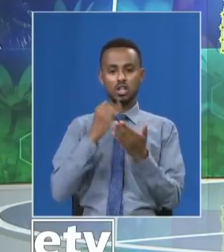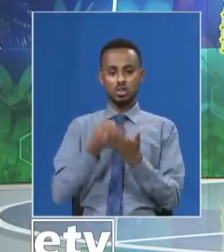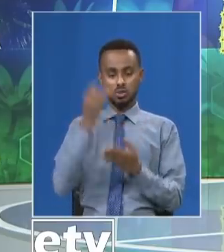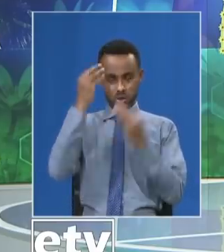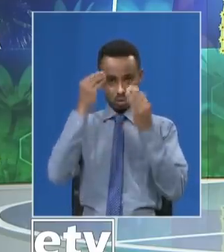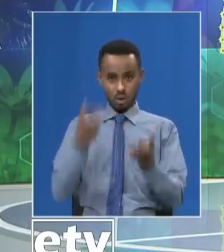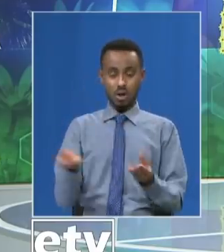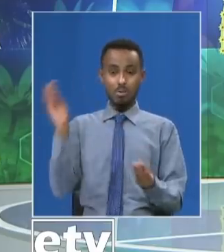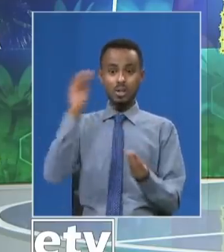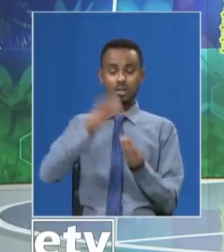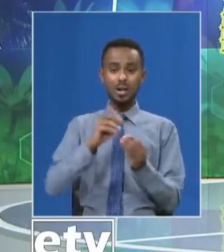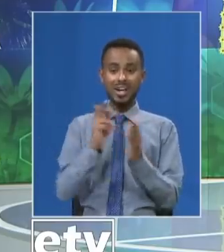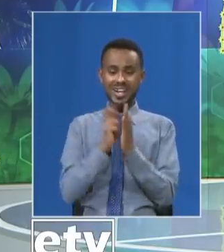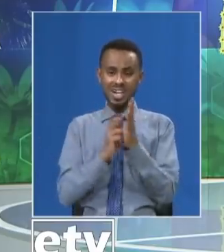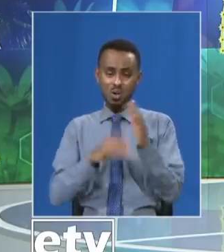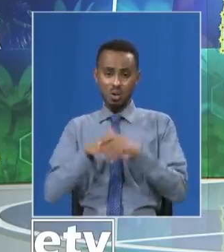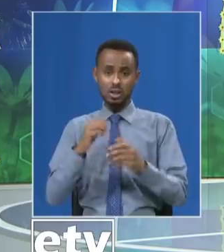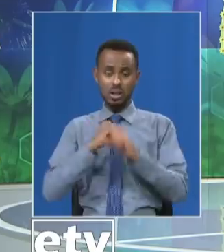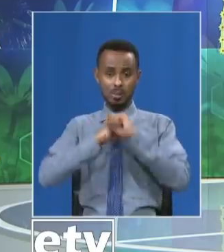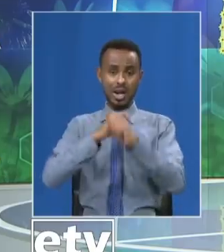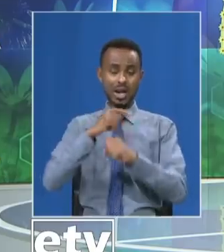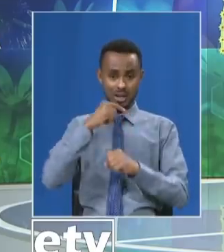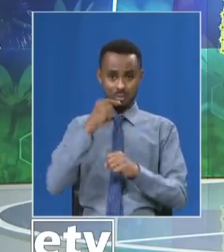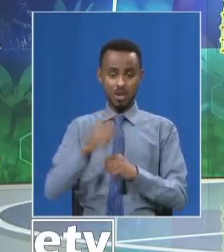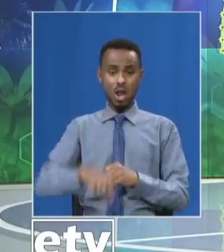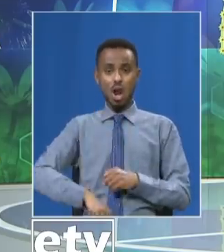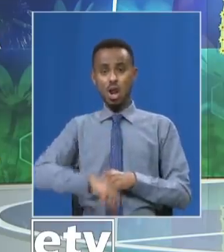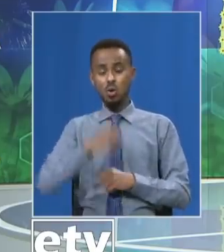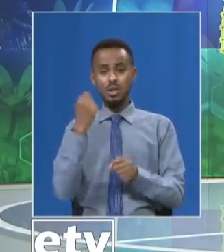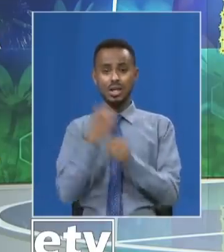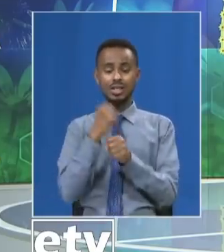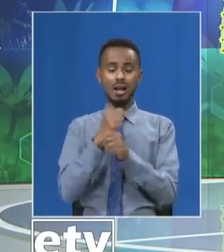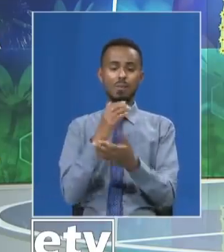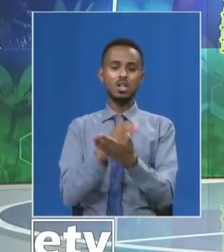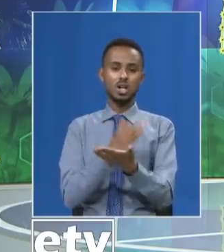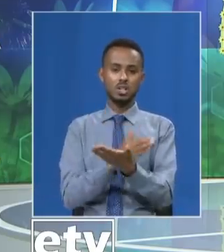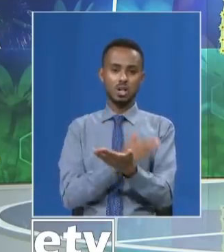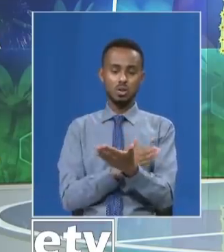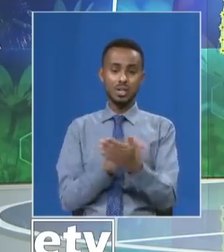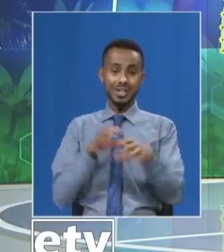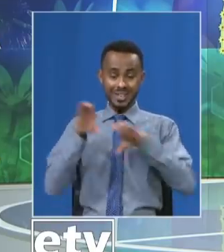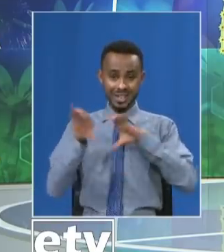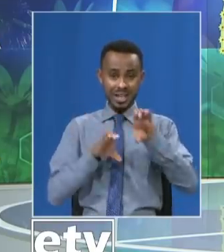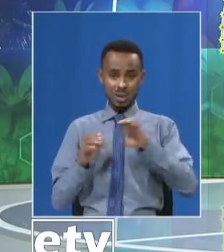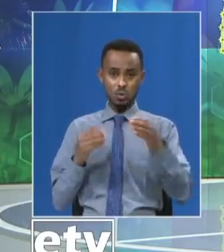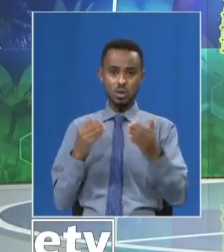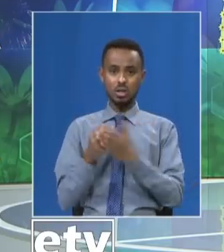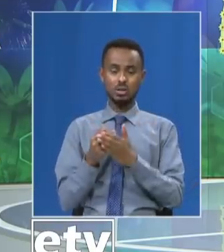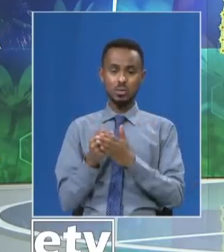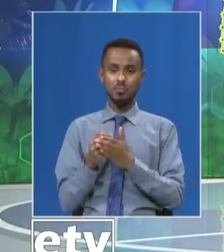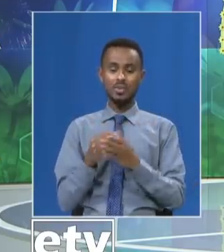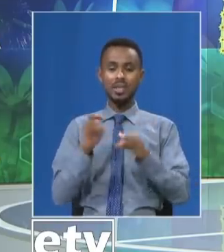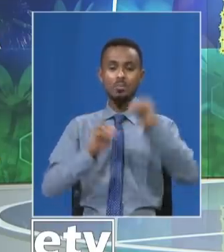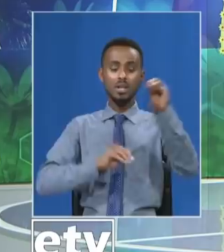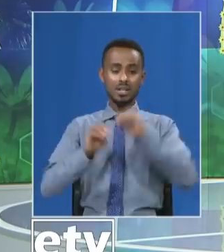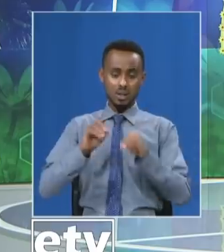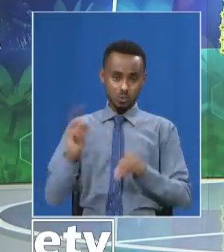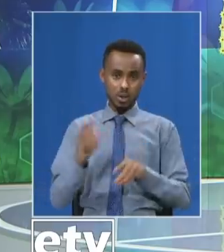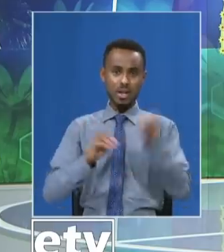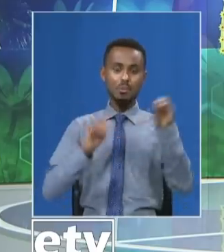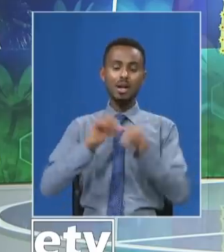አስተውቋል። በተጨማሪም ህገወጥነት ለመከላከል ሲባል ሌሎች ያሰራር ማሻሻያዎች እስኪደረጉ ድረስ የሚንቀሳቀስም